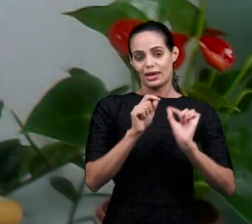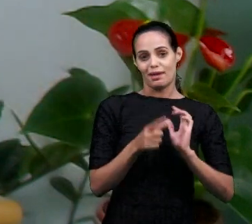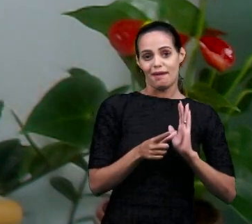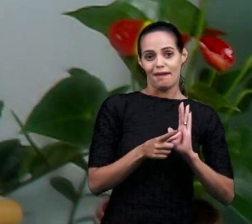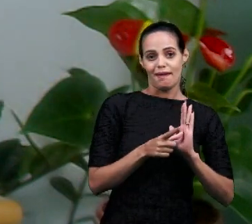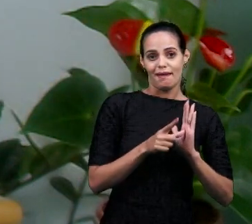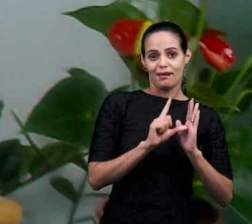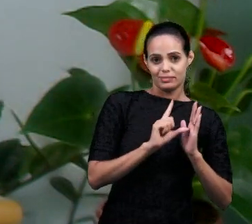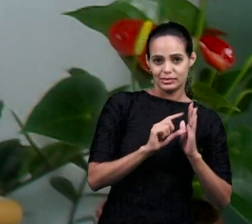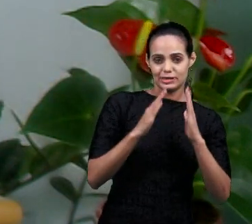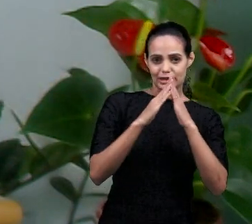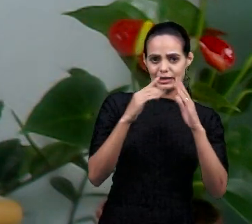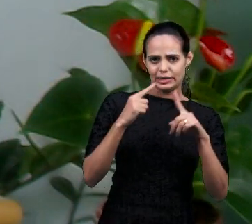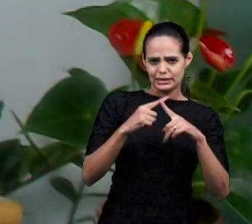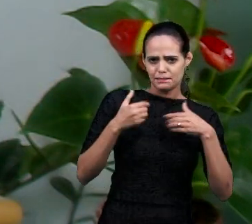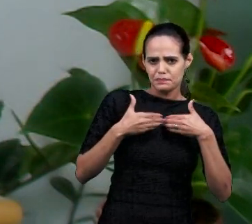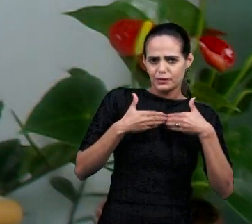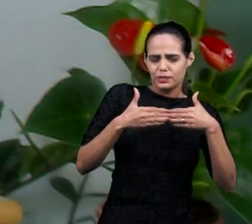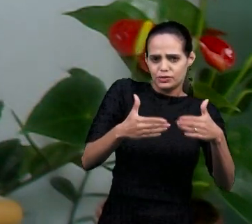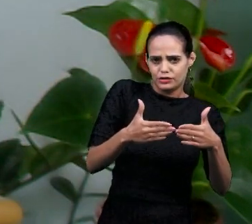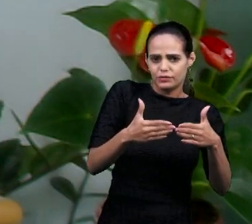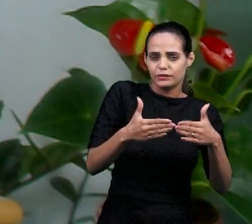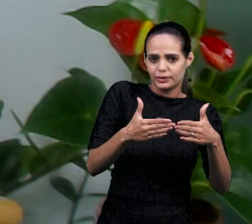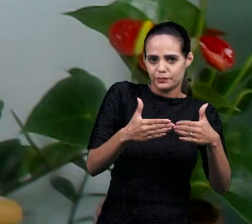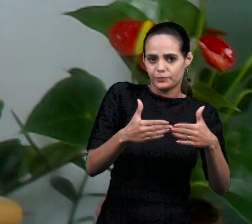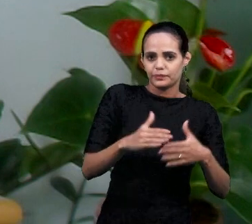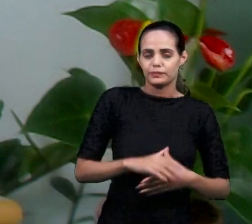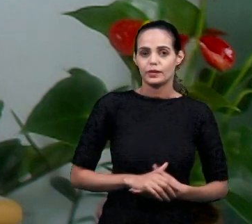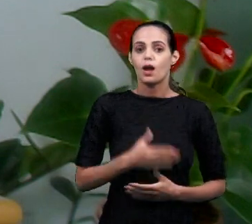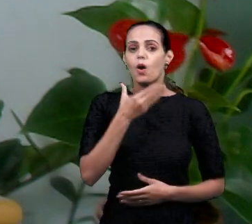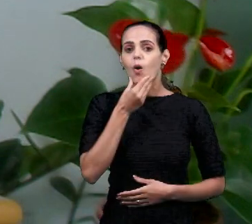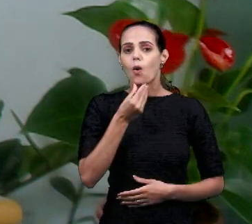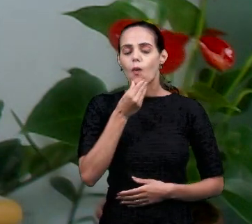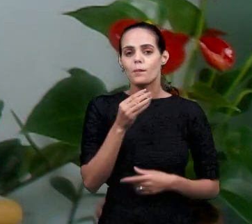l'Église primitive. Quand Tetzel a